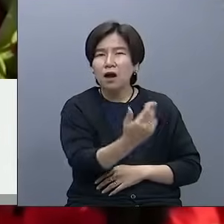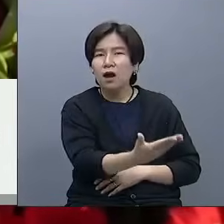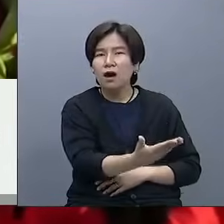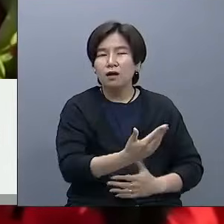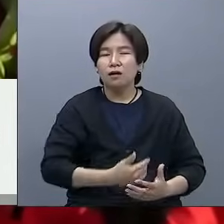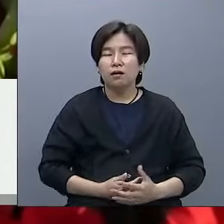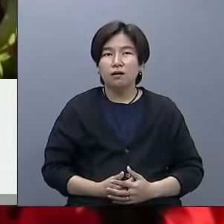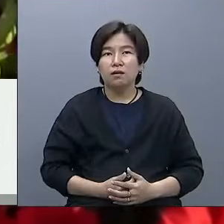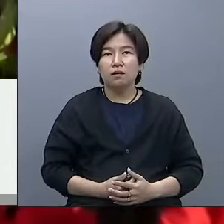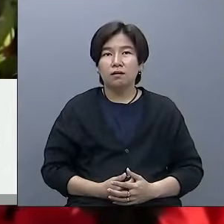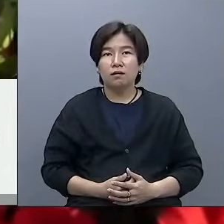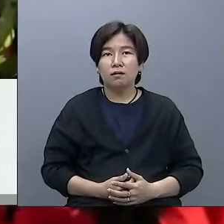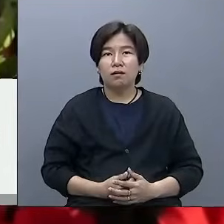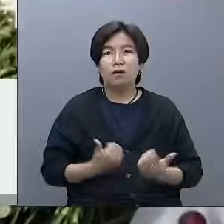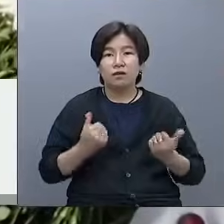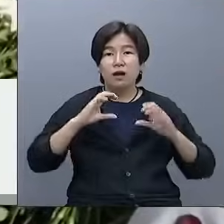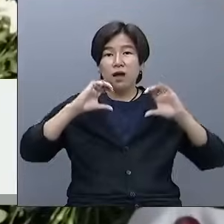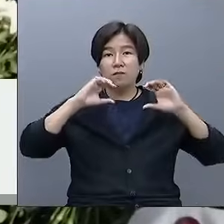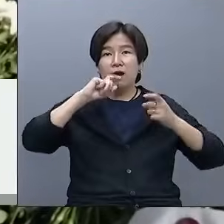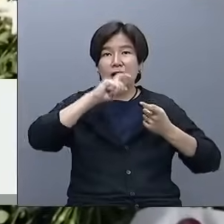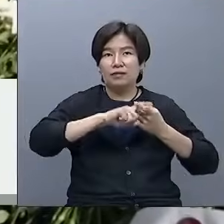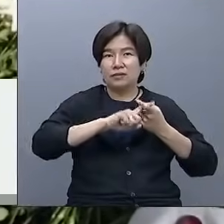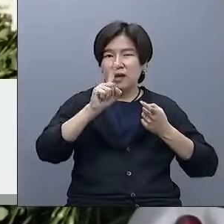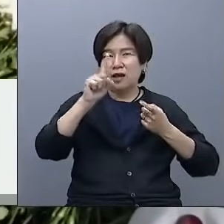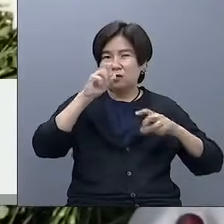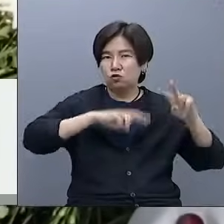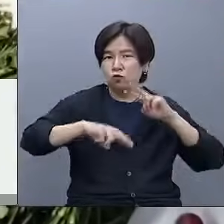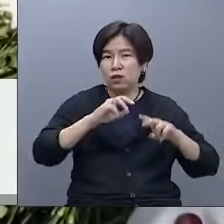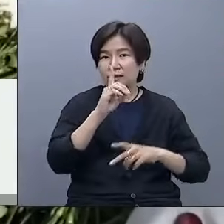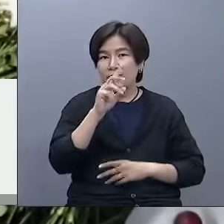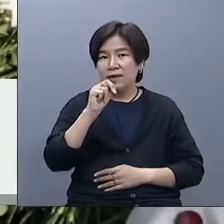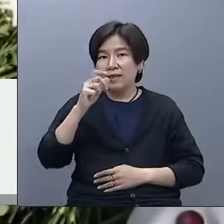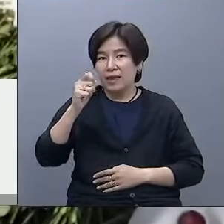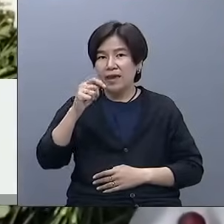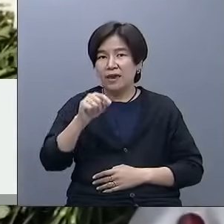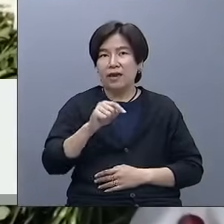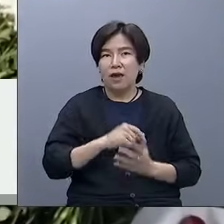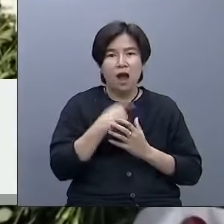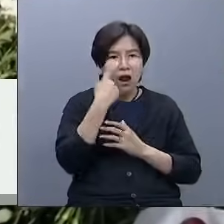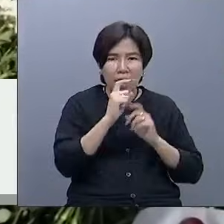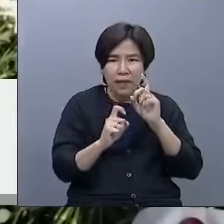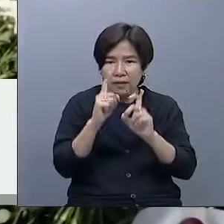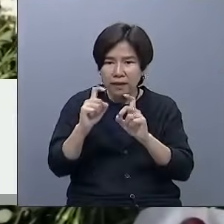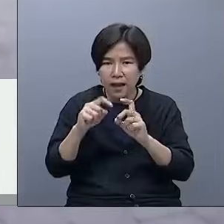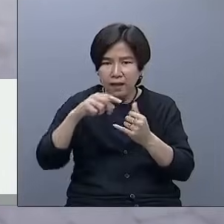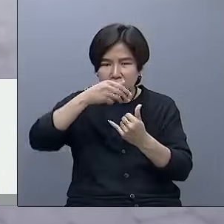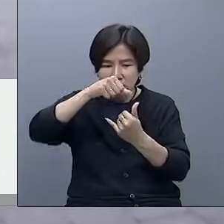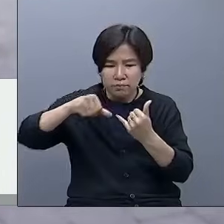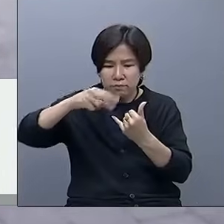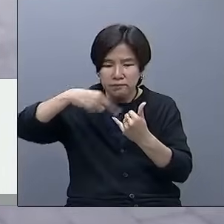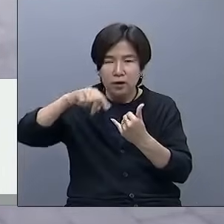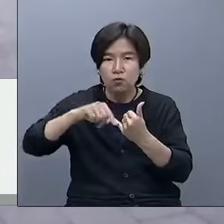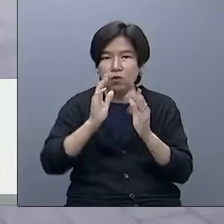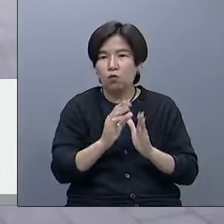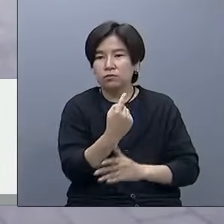ามซึ่งปัจจุบันทางการรัสเซียอยู่ระหว่างการตรวจ DNA เพื่อระบุตัวผู้เสียชีวิตทั้ง10คน